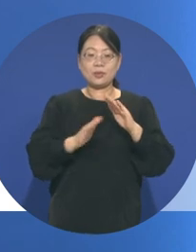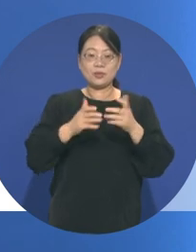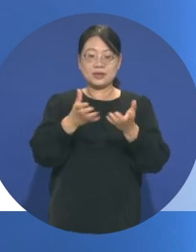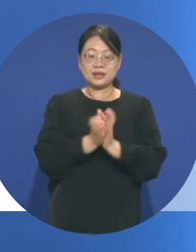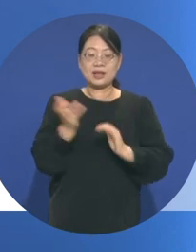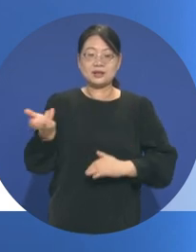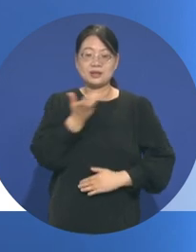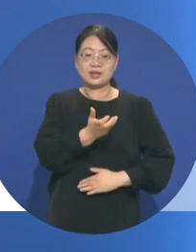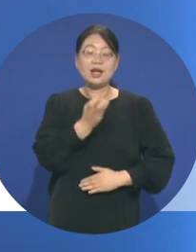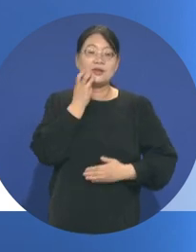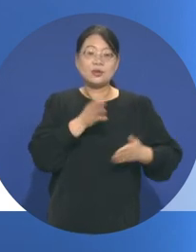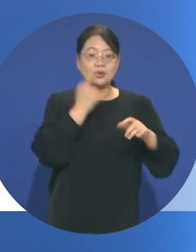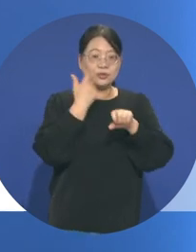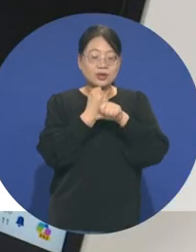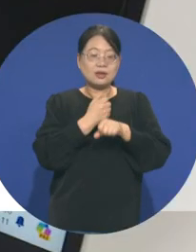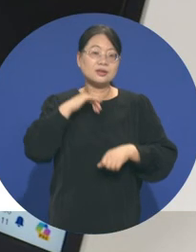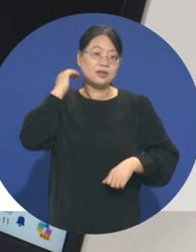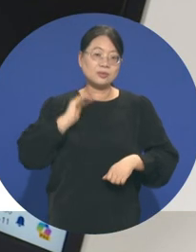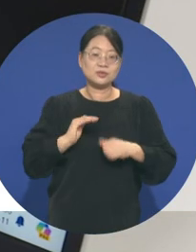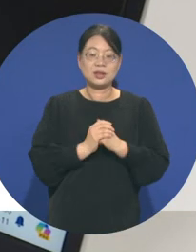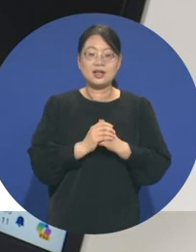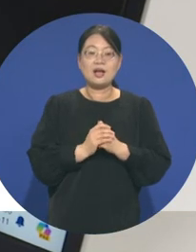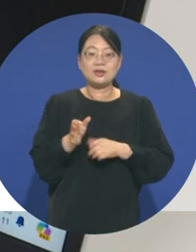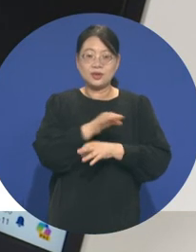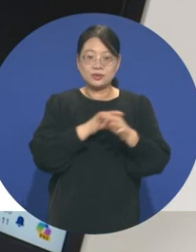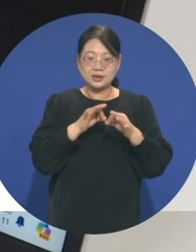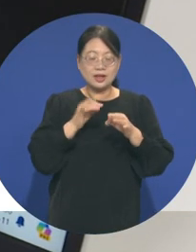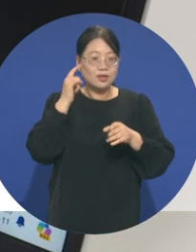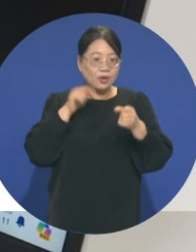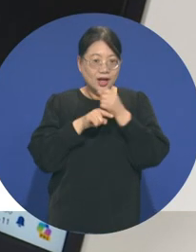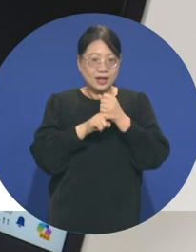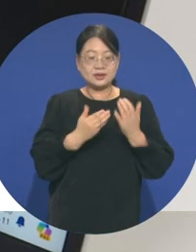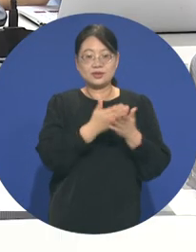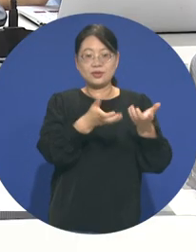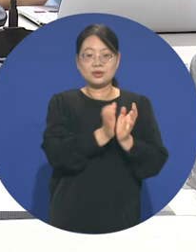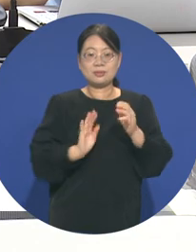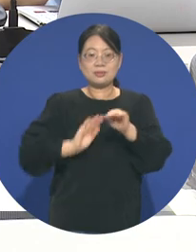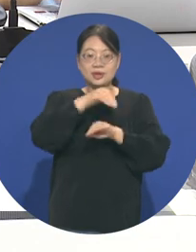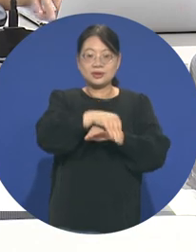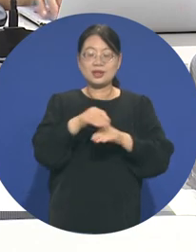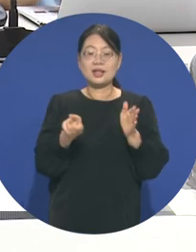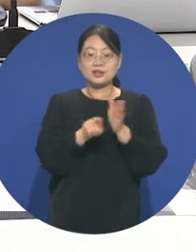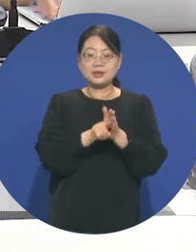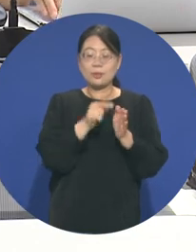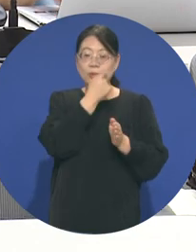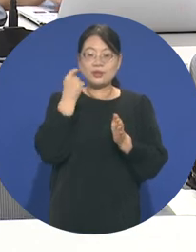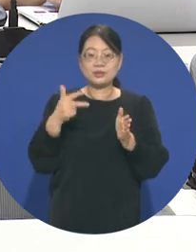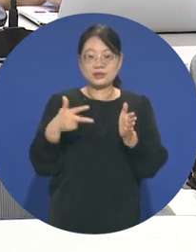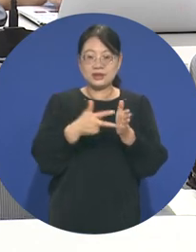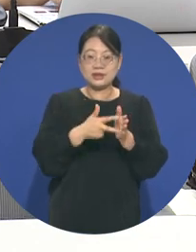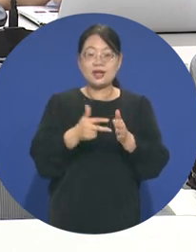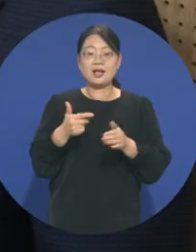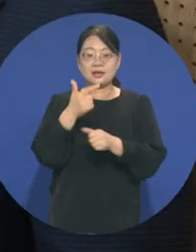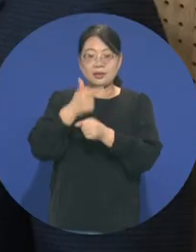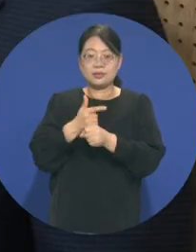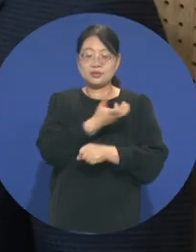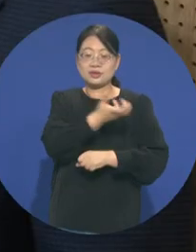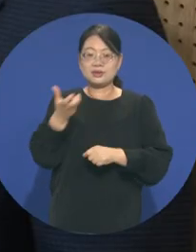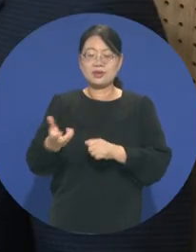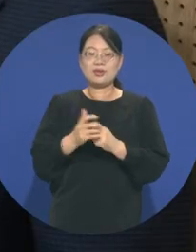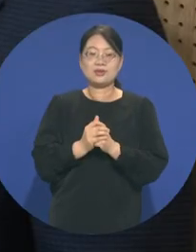이전은 내년에 경기 연구원을 의정부로 경기도 경제과학 진흥원을 파주로 경기 신용보증 재단은 남양주로